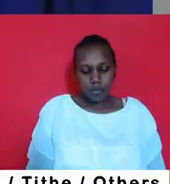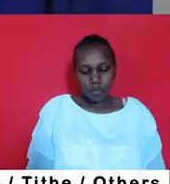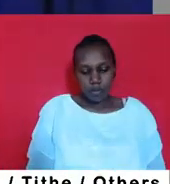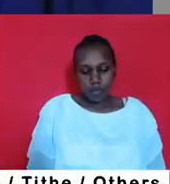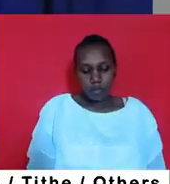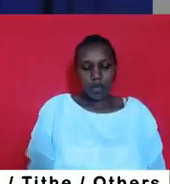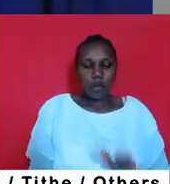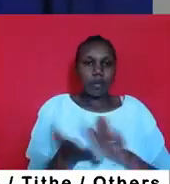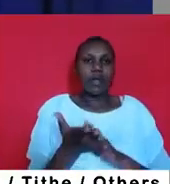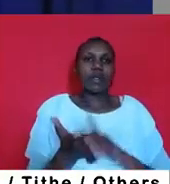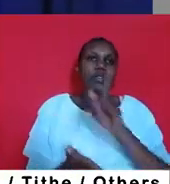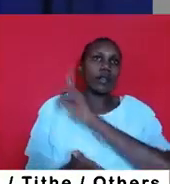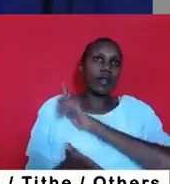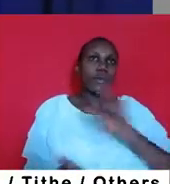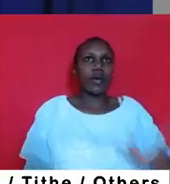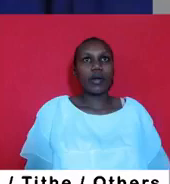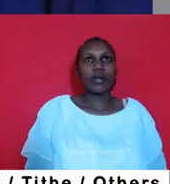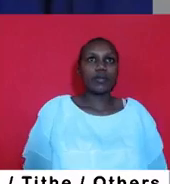Bwana Yesu asifiwe.